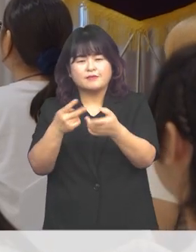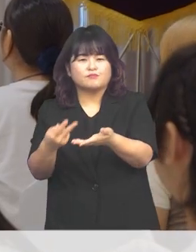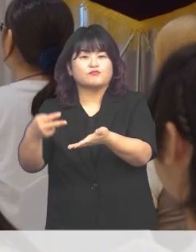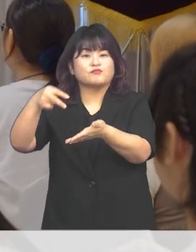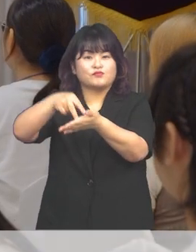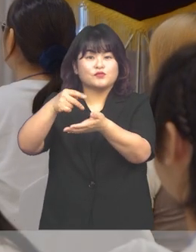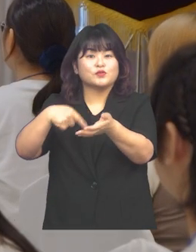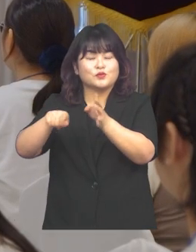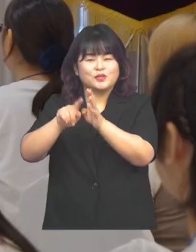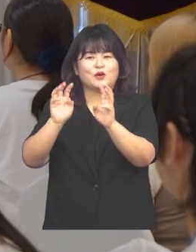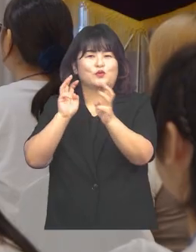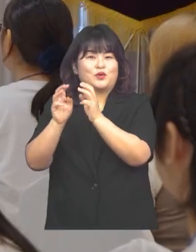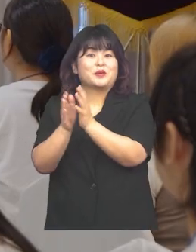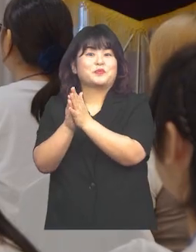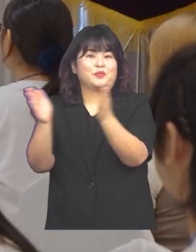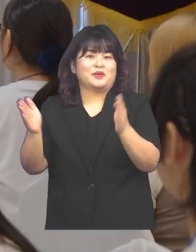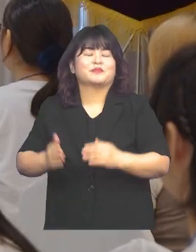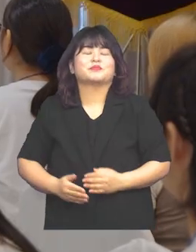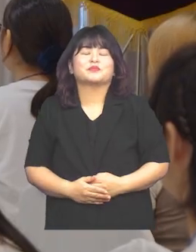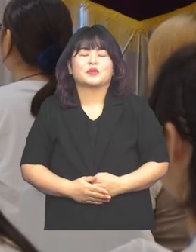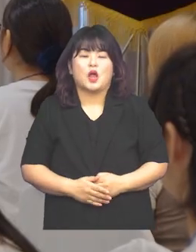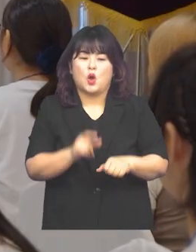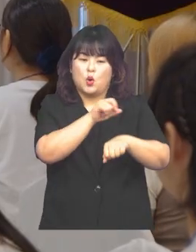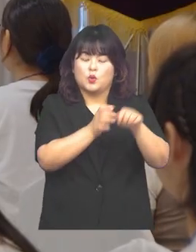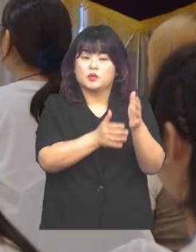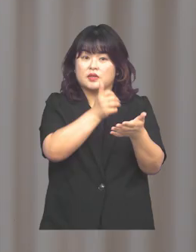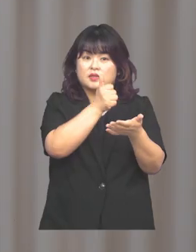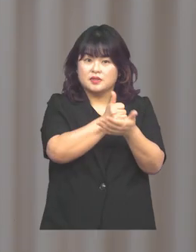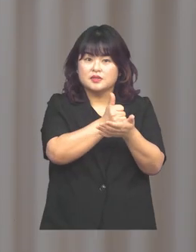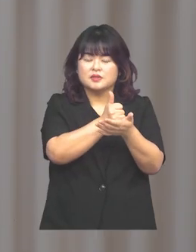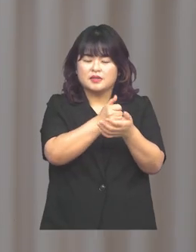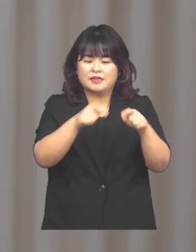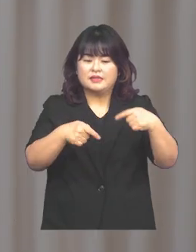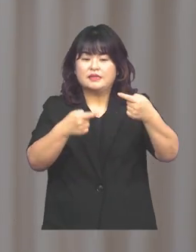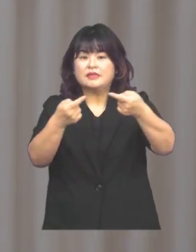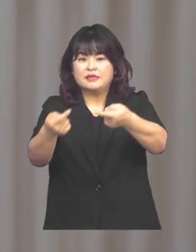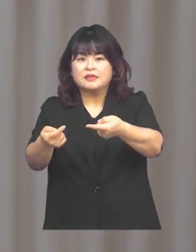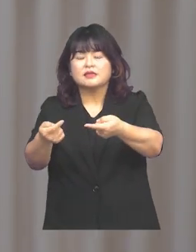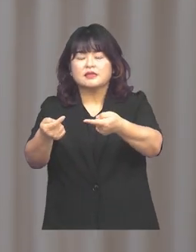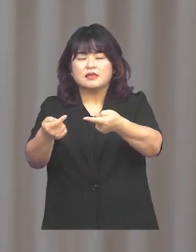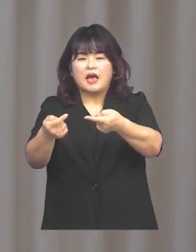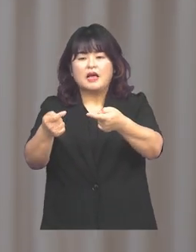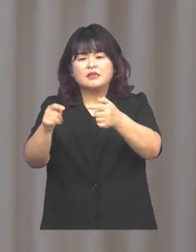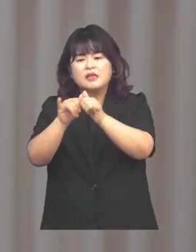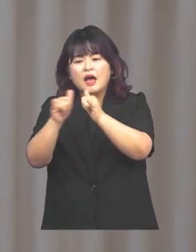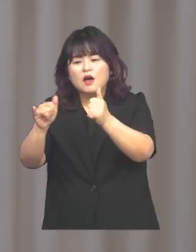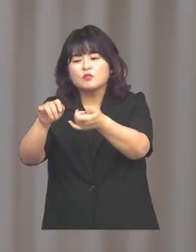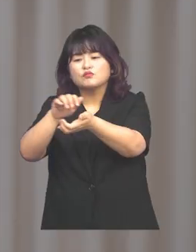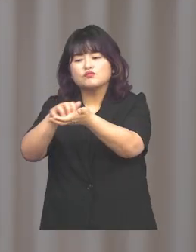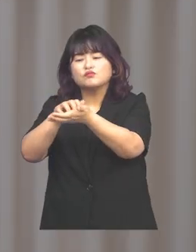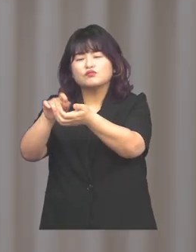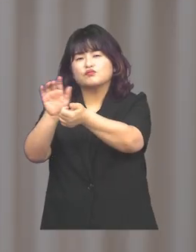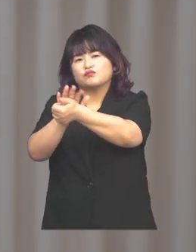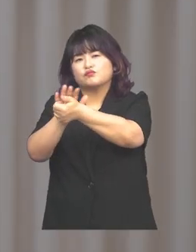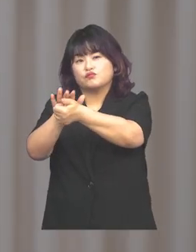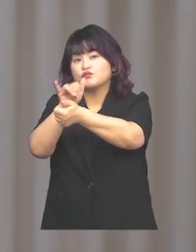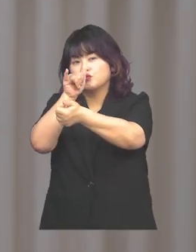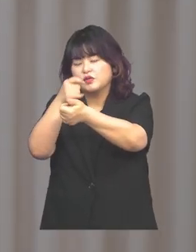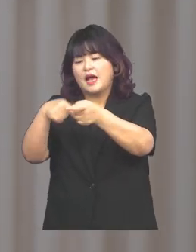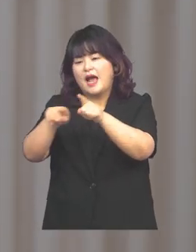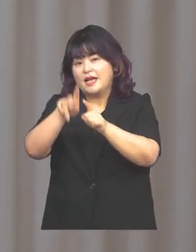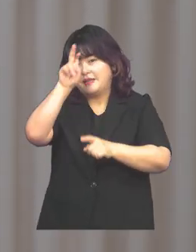워크숍을 열었습니다. 이날 행사에는 이상일 용인특례시장이 참석해 참석자들을 격려하고